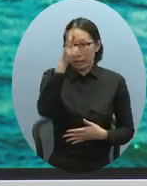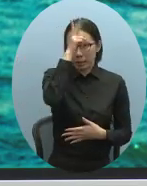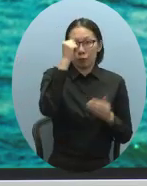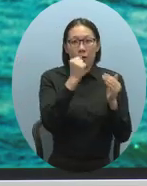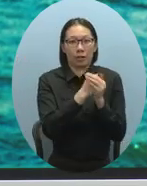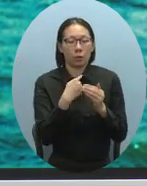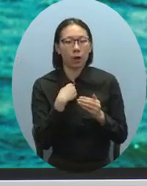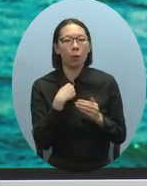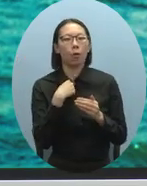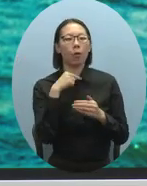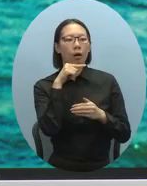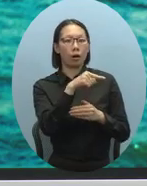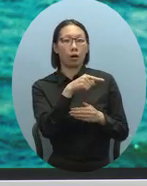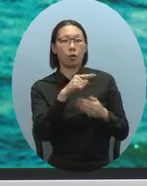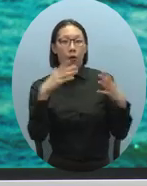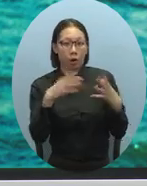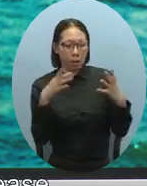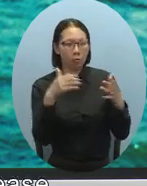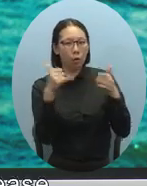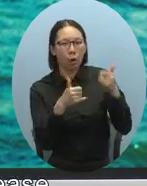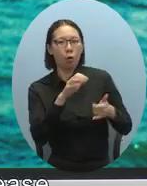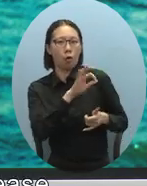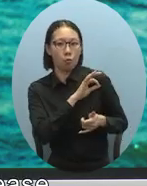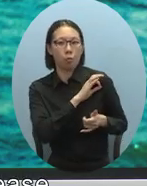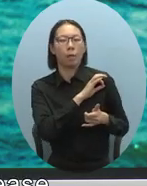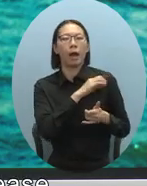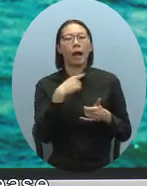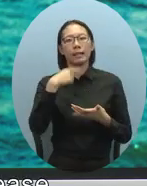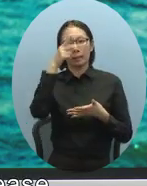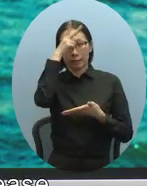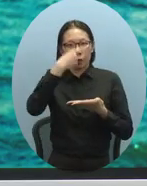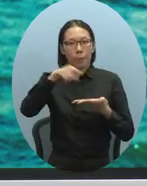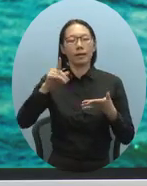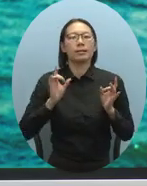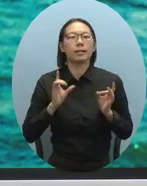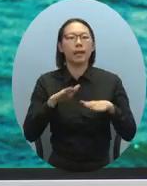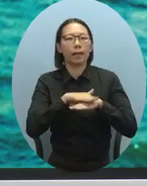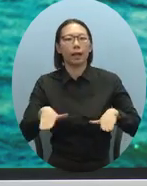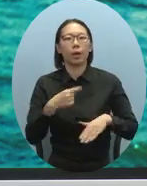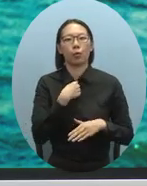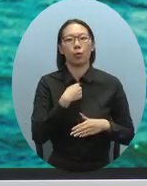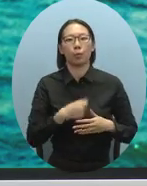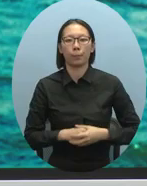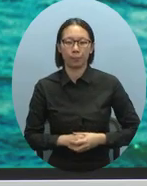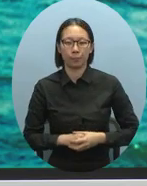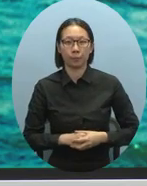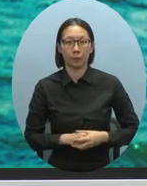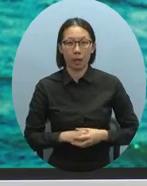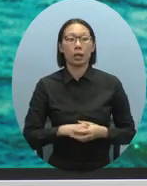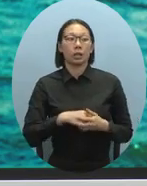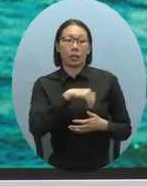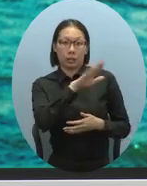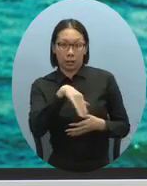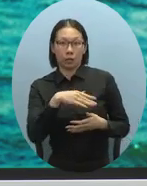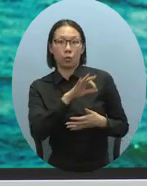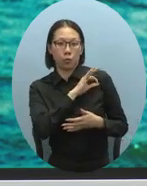私人游乐场土地，英文叫 private recreational lease， 这些的私人会所是需要马上停